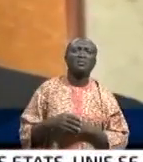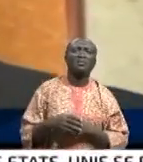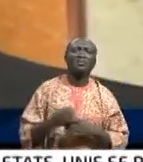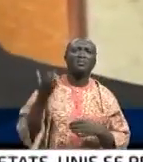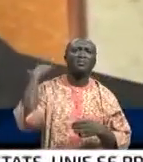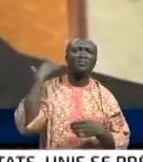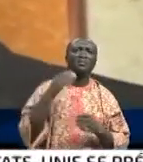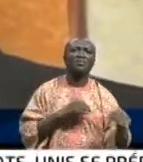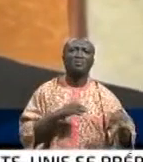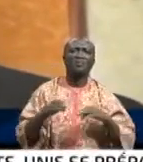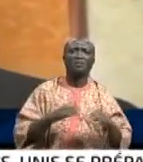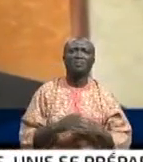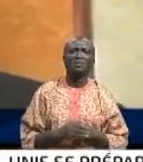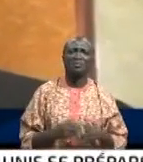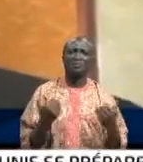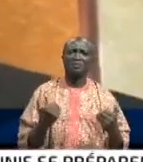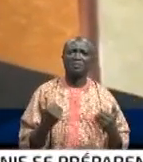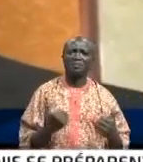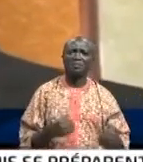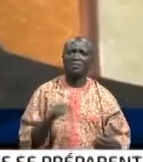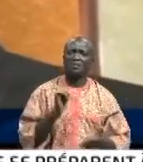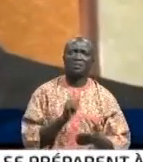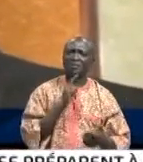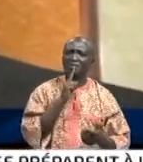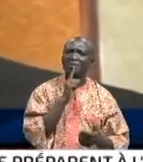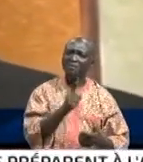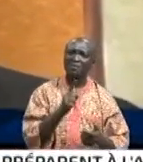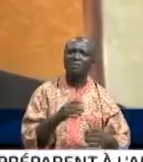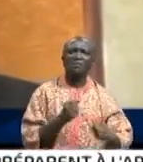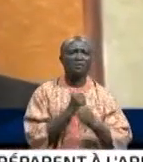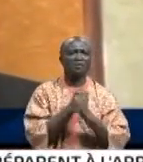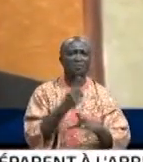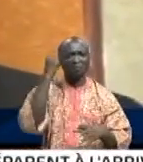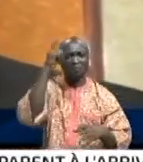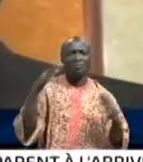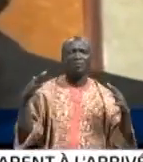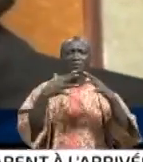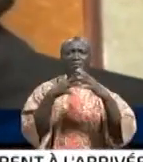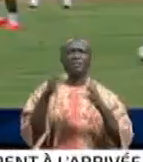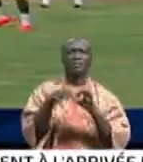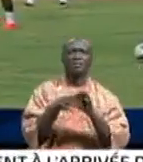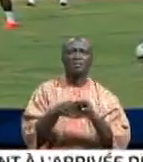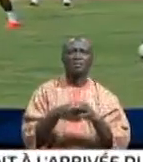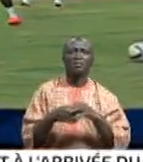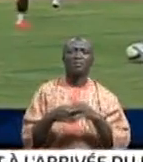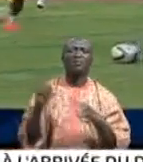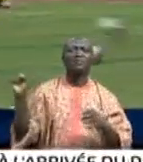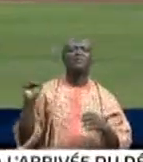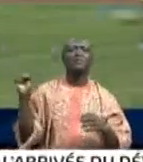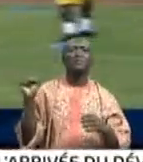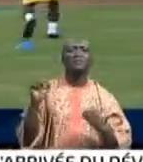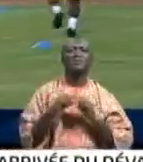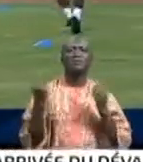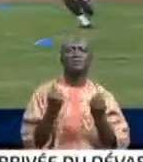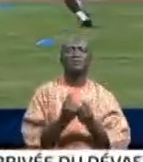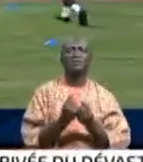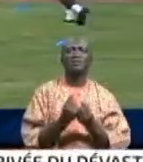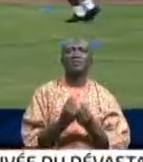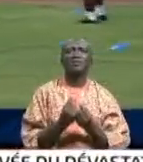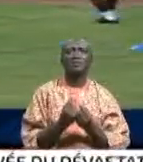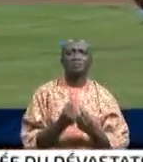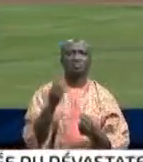maintenant ce sera pas des paroles faut être prêt pour pour le match de samedi et le groupe est